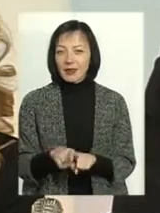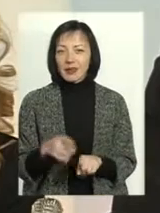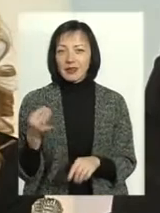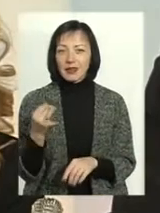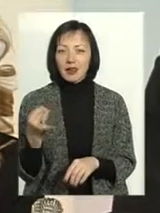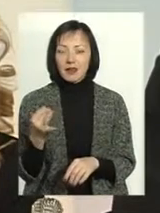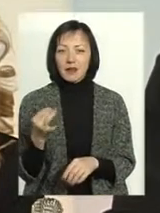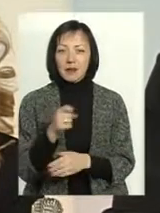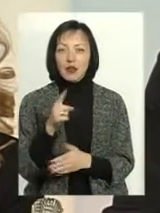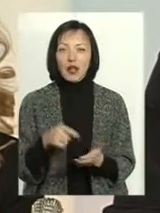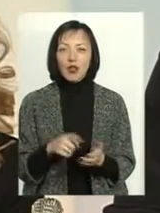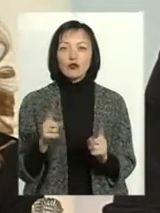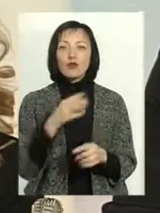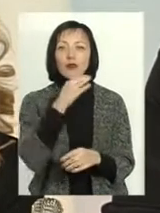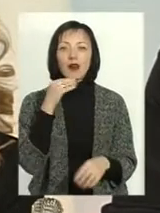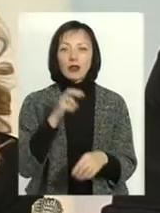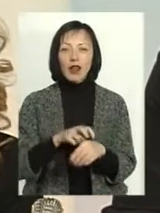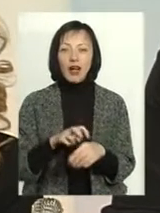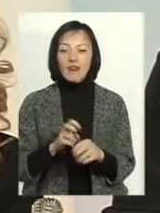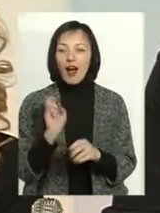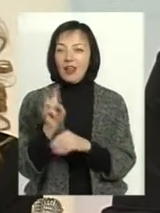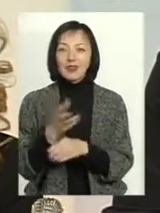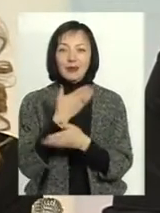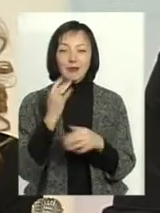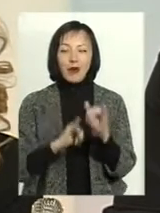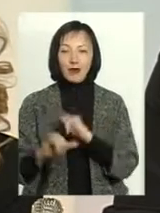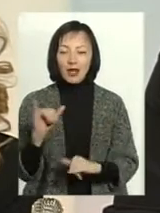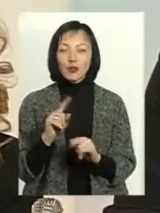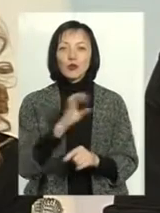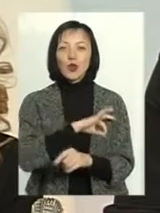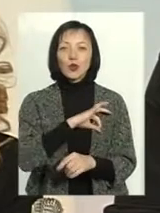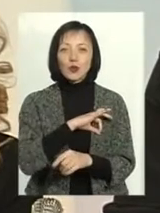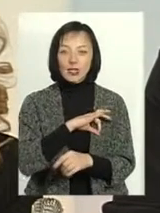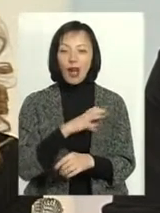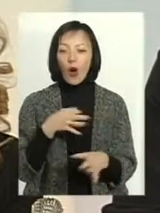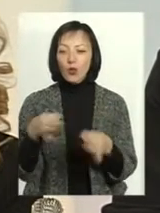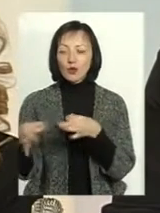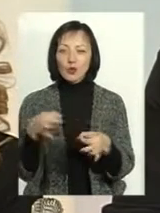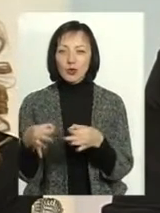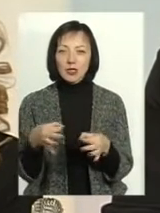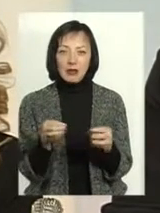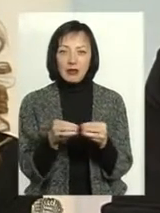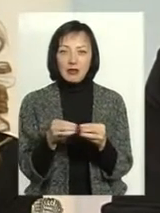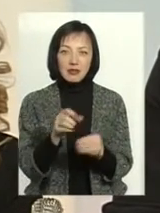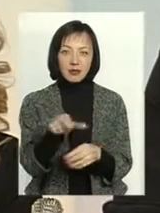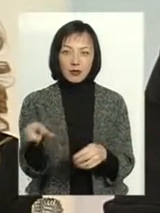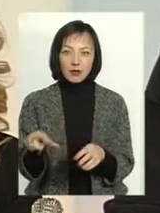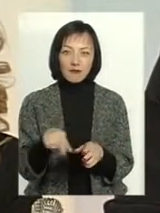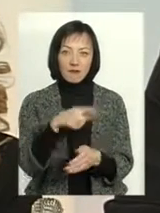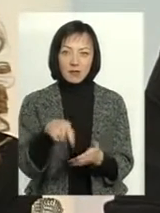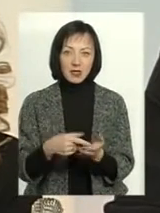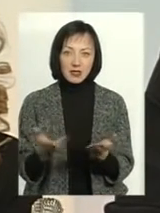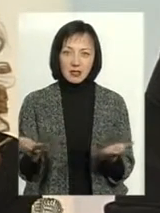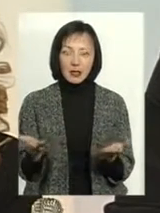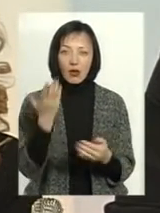багато лікарів, а йти нема до кого? Угу. Да? Чому багато юристів, а консультуються у десятка людей в місті,